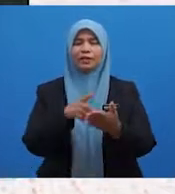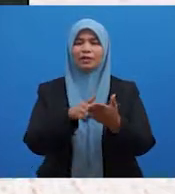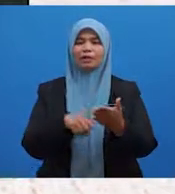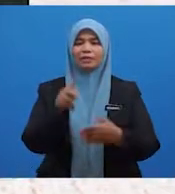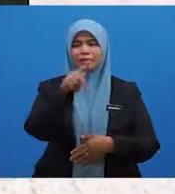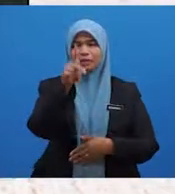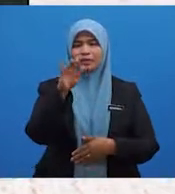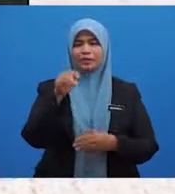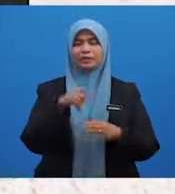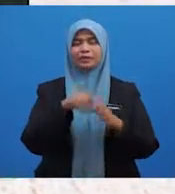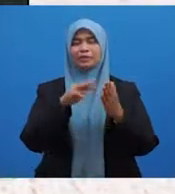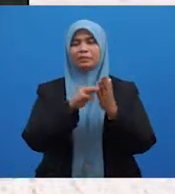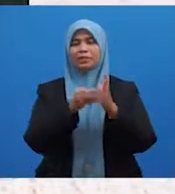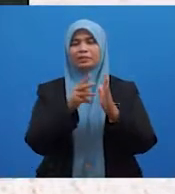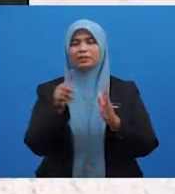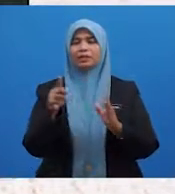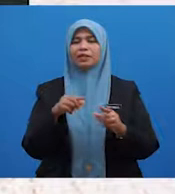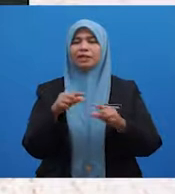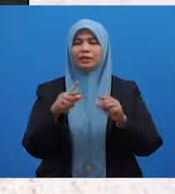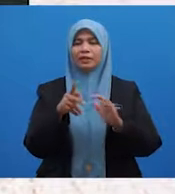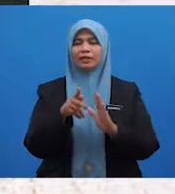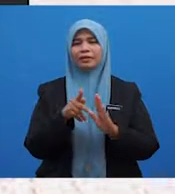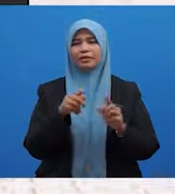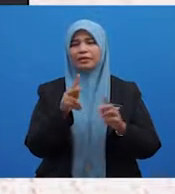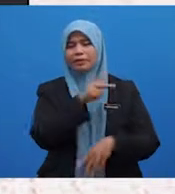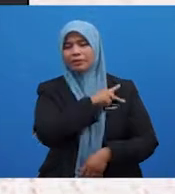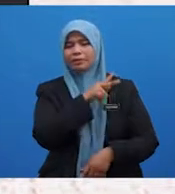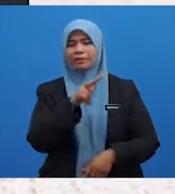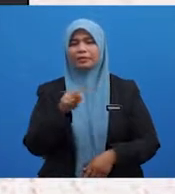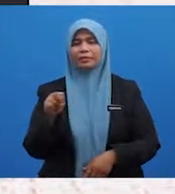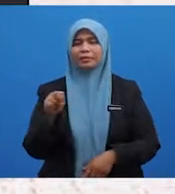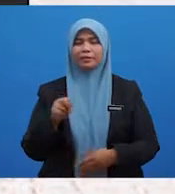Apakah yang dimaksudkan dengan gaya kepemimpinan?